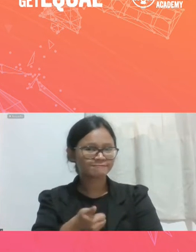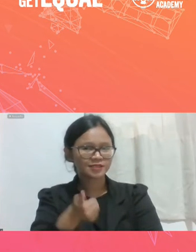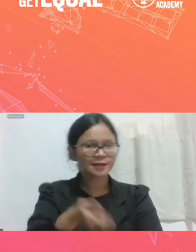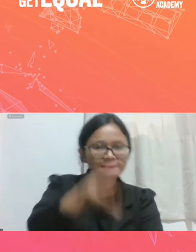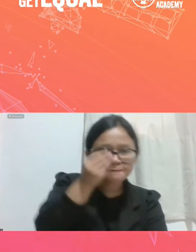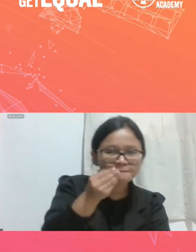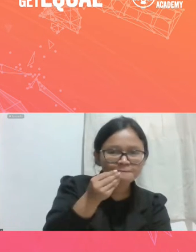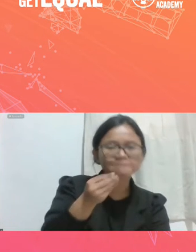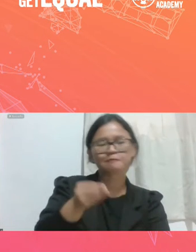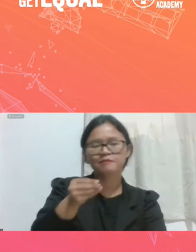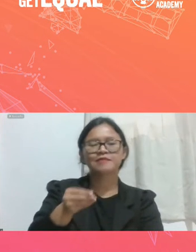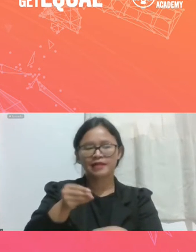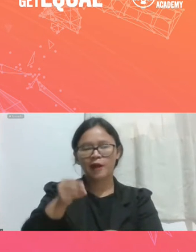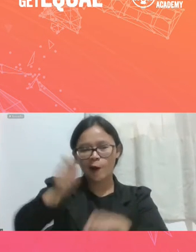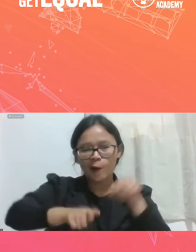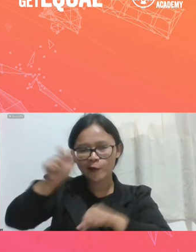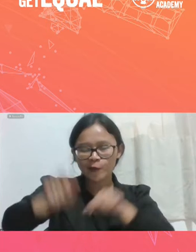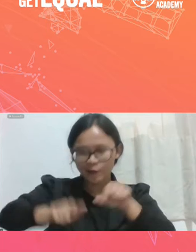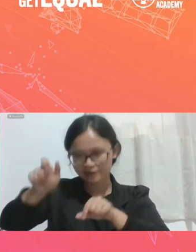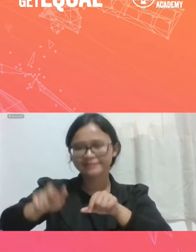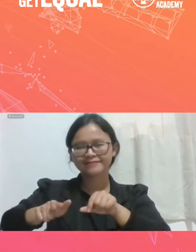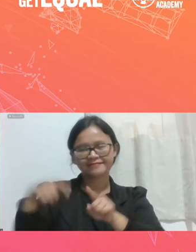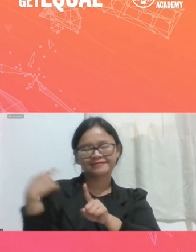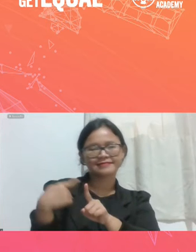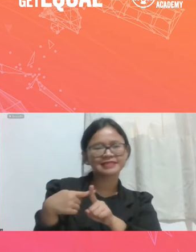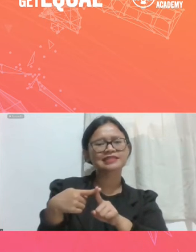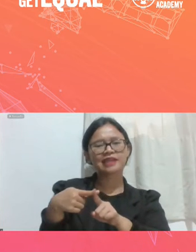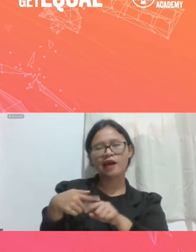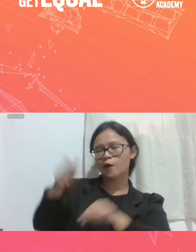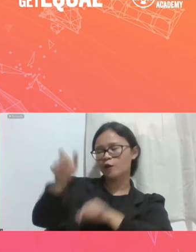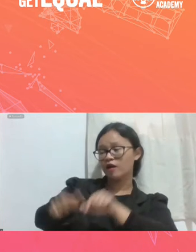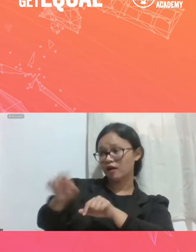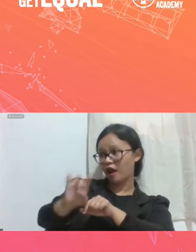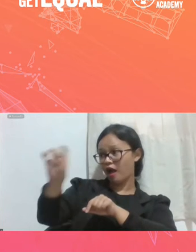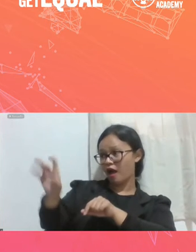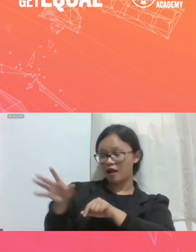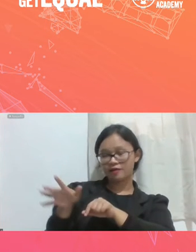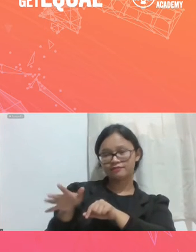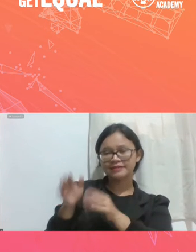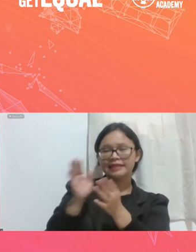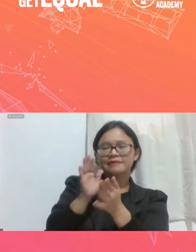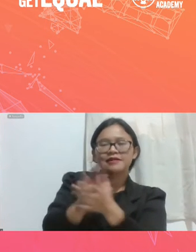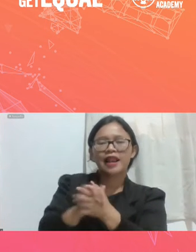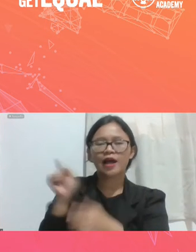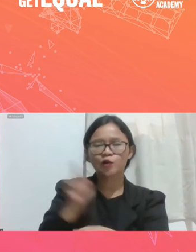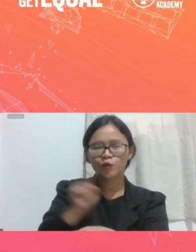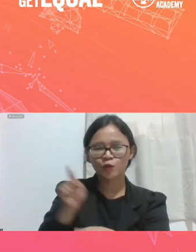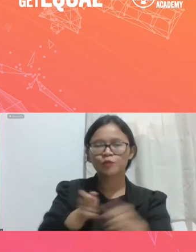dengan para tokoh, dan kita juga akan dengar pendapat tokoh yang terlibat tentunya. Saya perkenalkan moderator